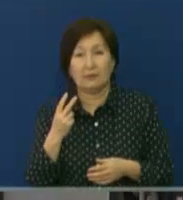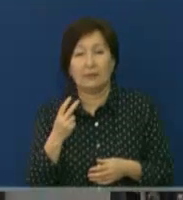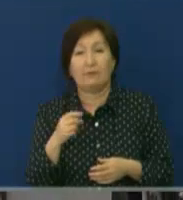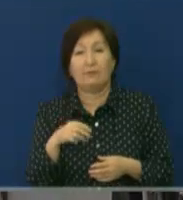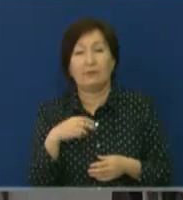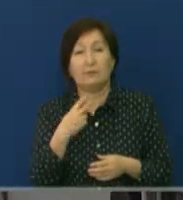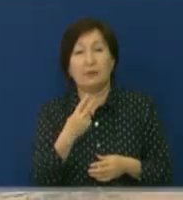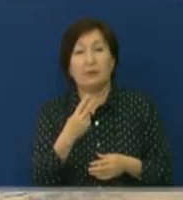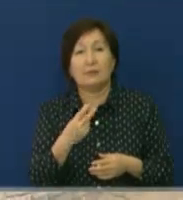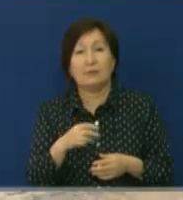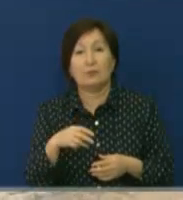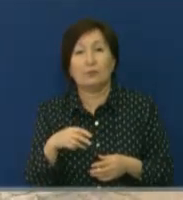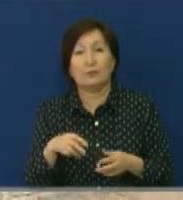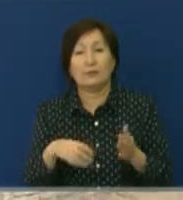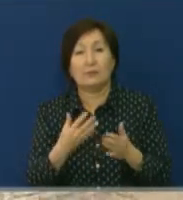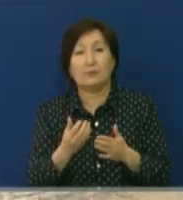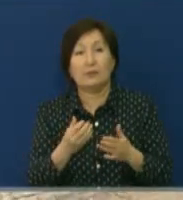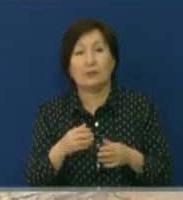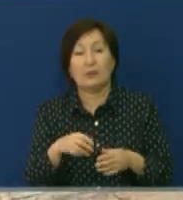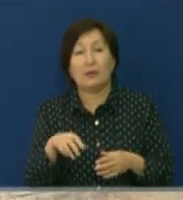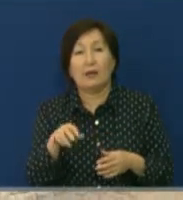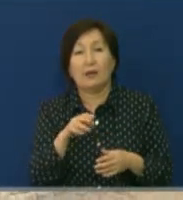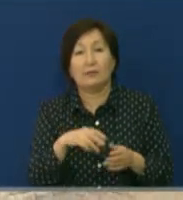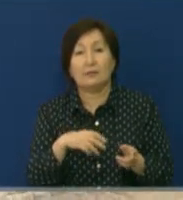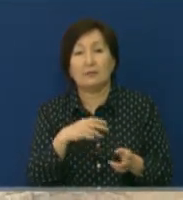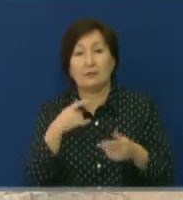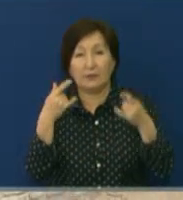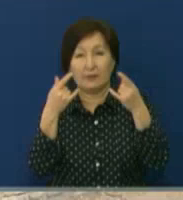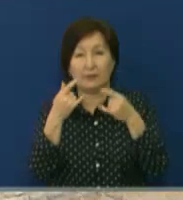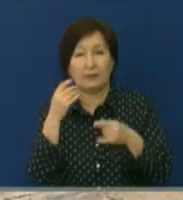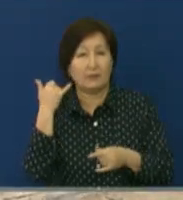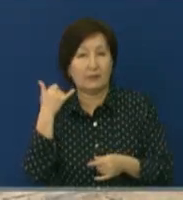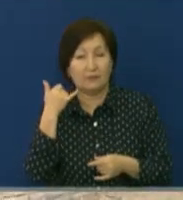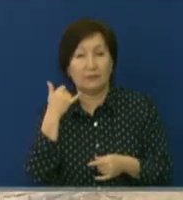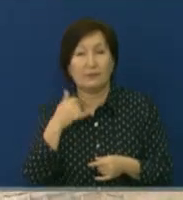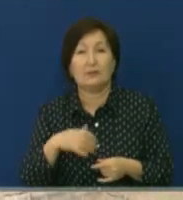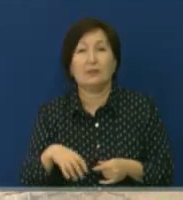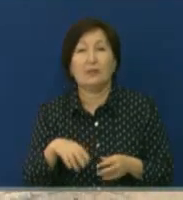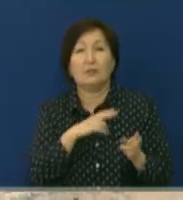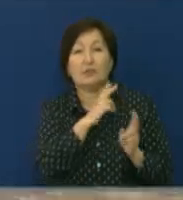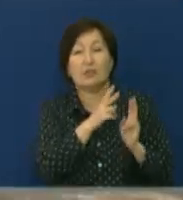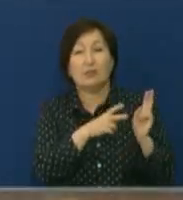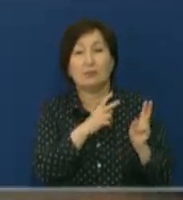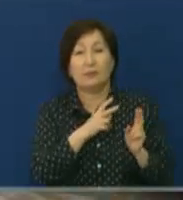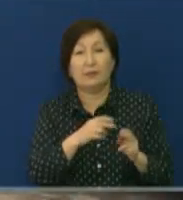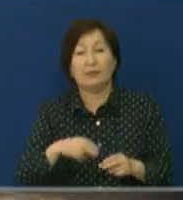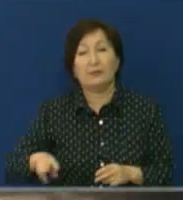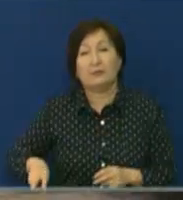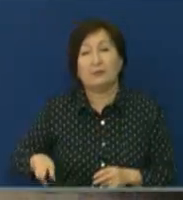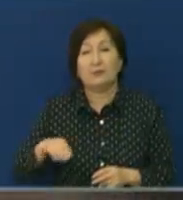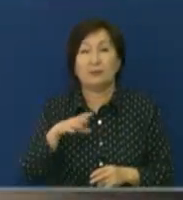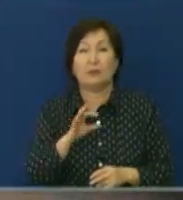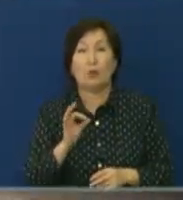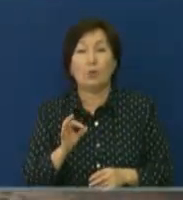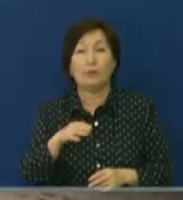предприятия вынуждены были обратиться в редакцию нашего телеканала свою очередь директор ты 8 это зал и говорит что само